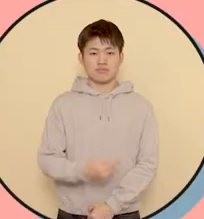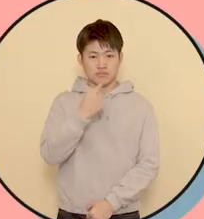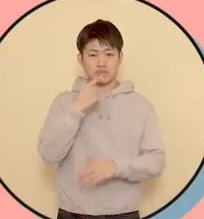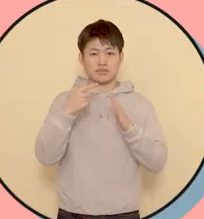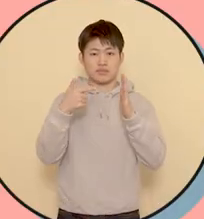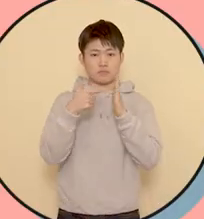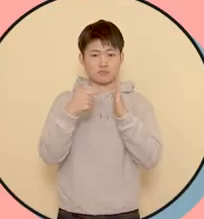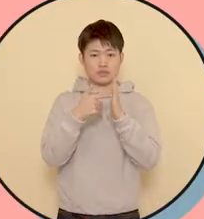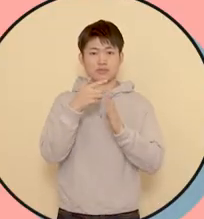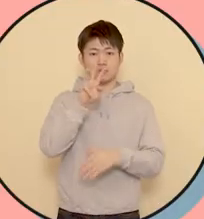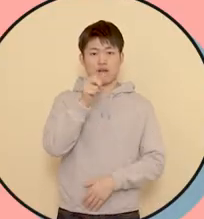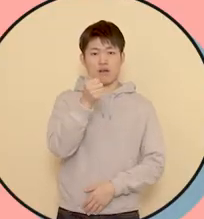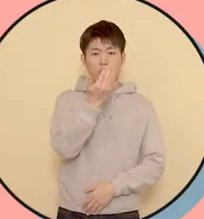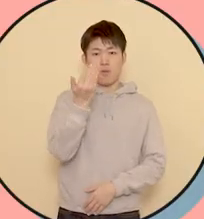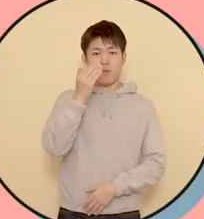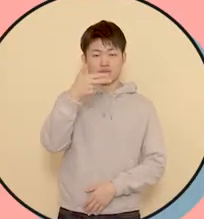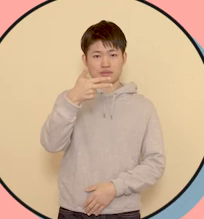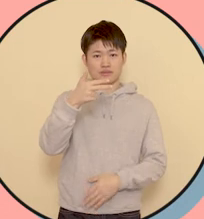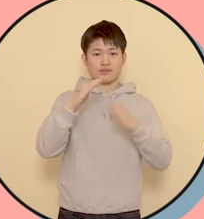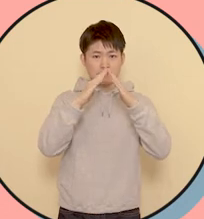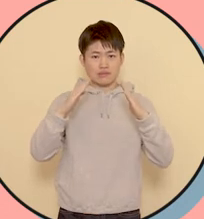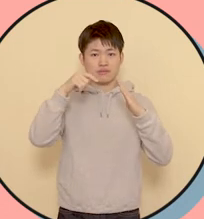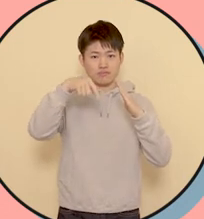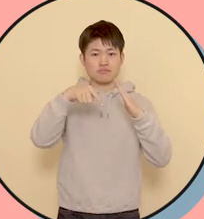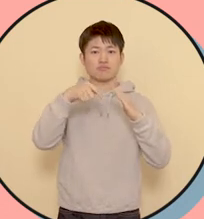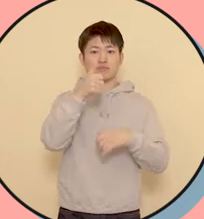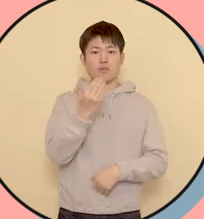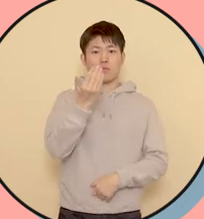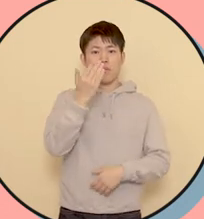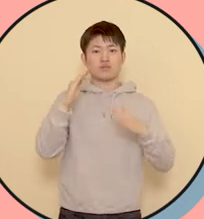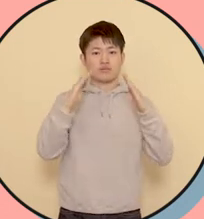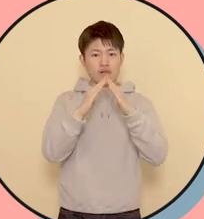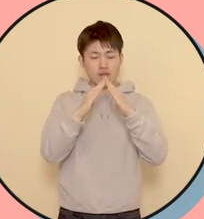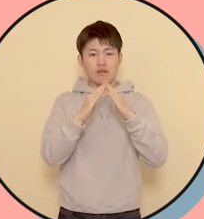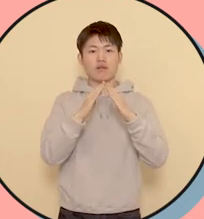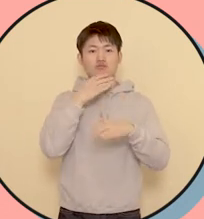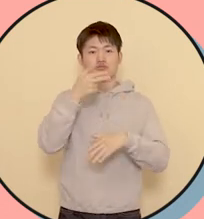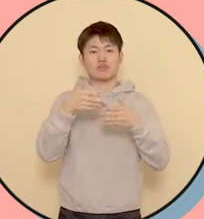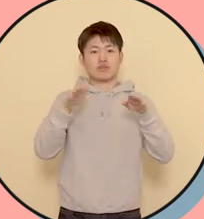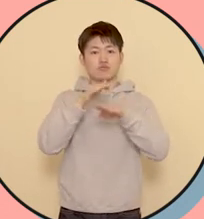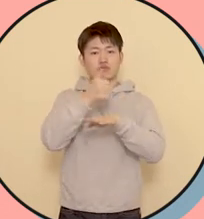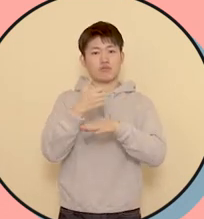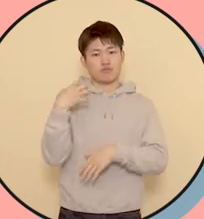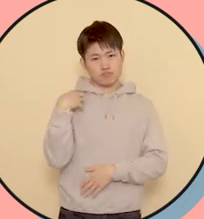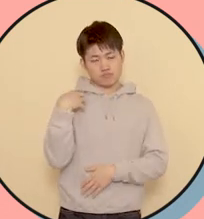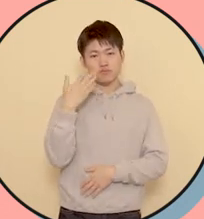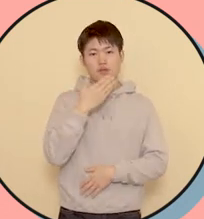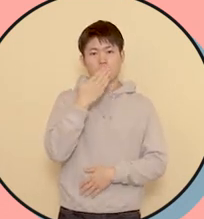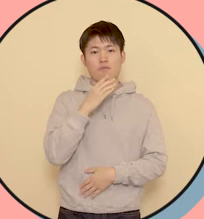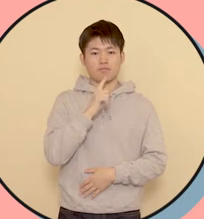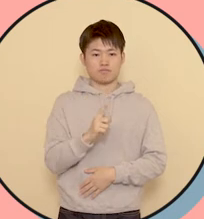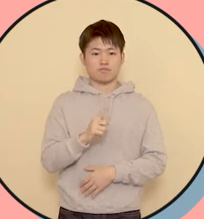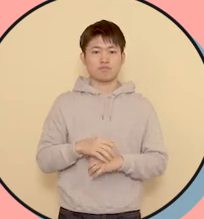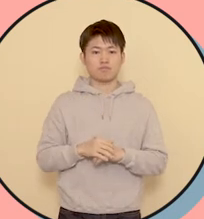社会福祉法人綿帽子の会タンポポの家アートセンター花の、副施設長をしております佐藤と申します